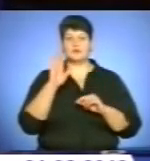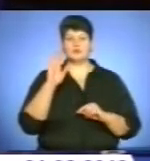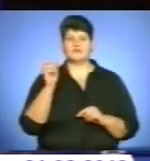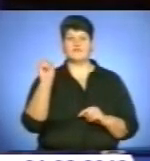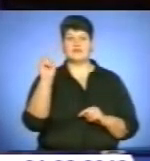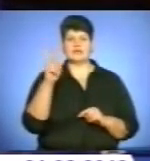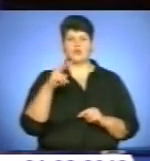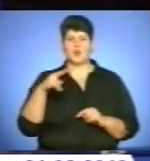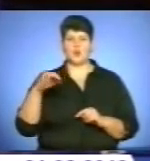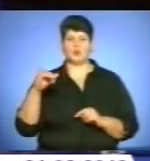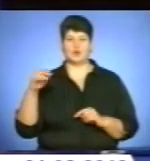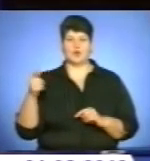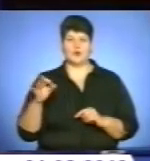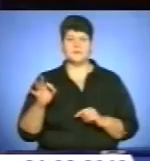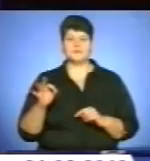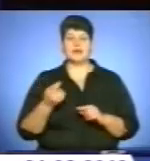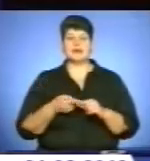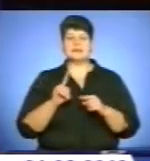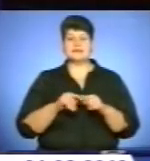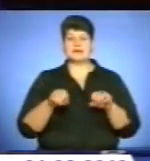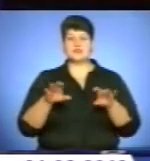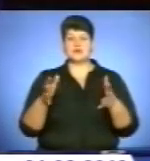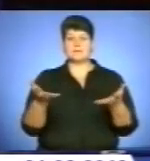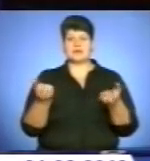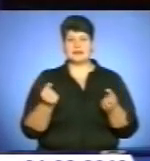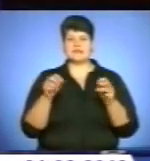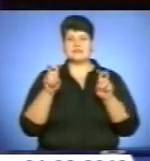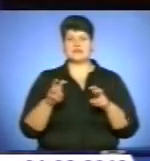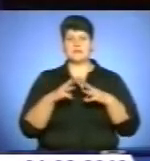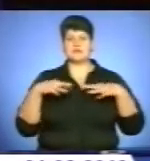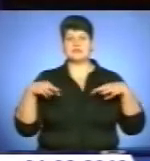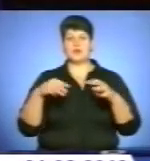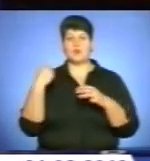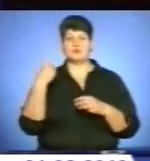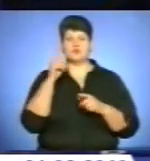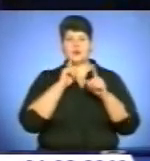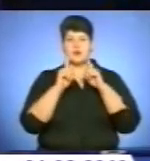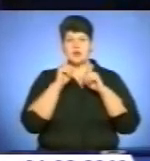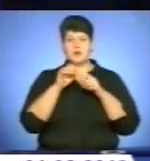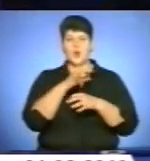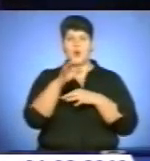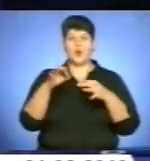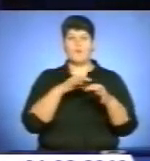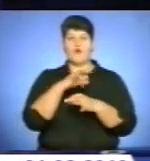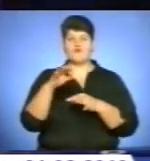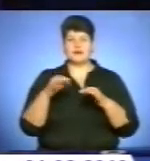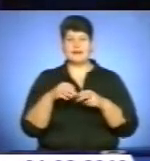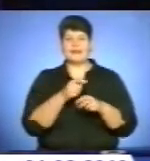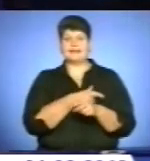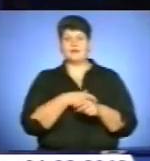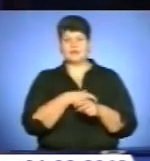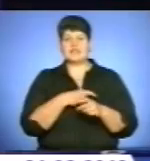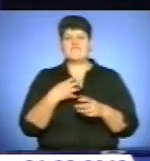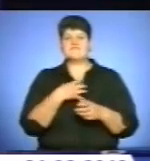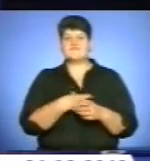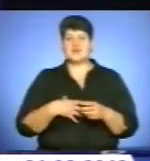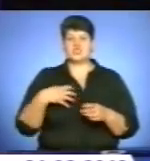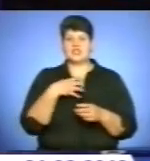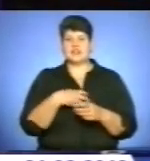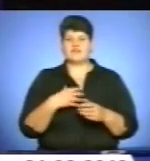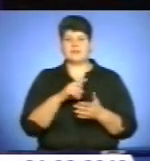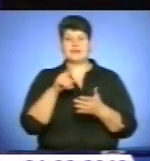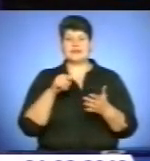лютого. Таке рішення прийняли на засіданні президії обласної ради. Обговорили депутати і найважливіші питання, які розглянуть на